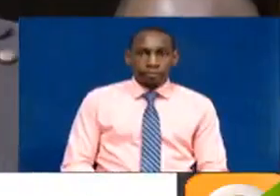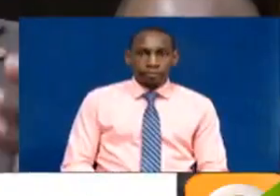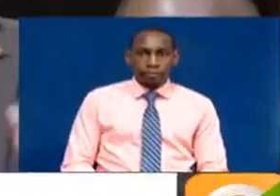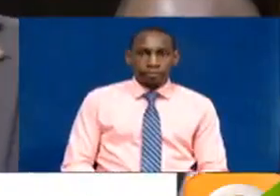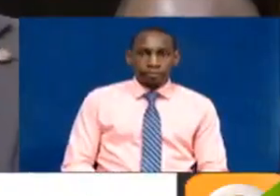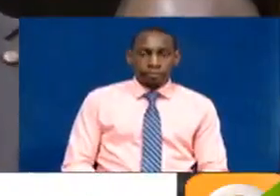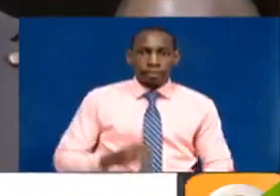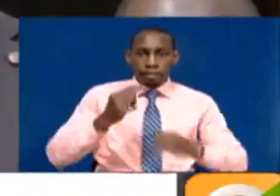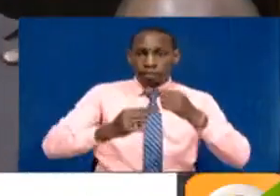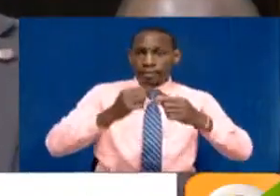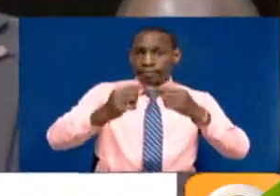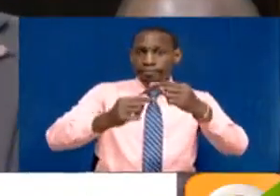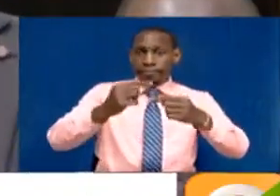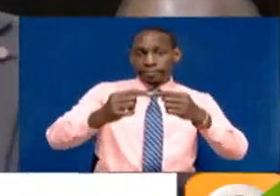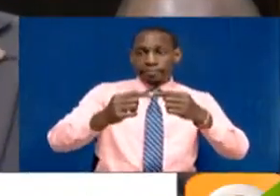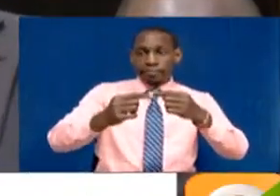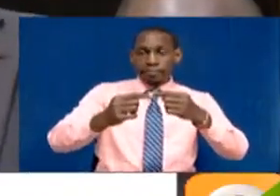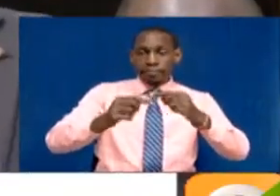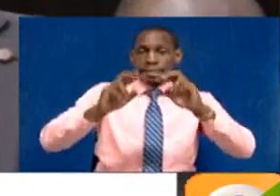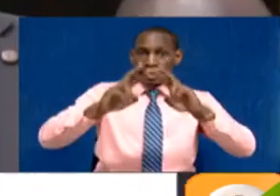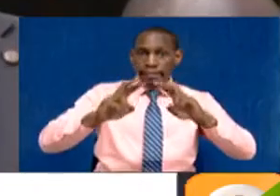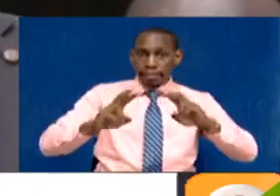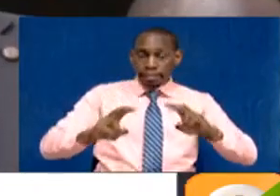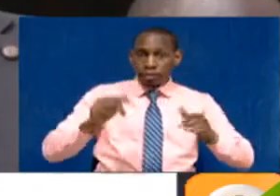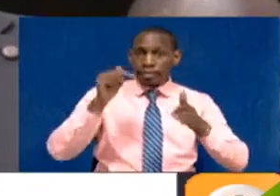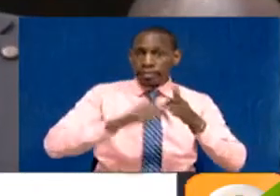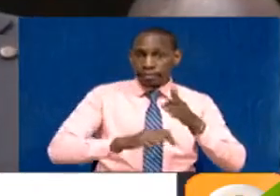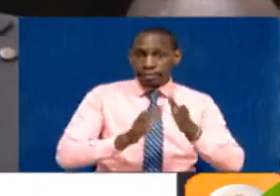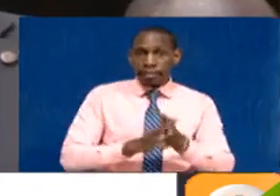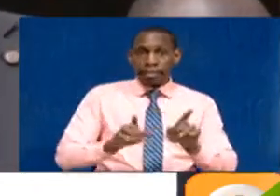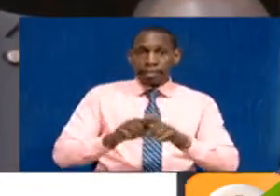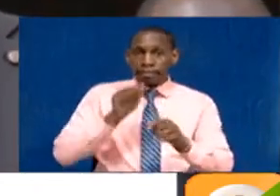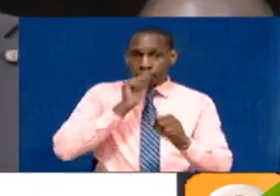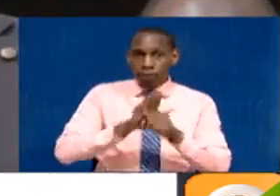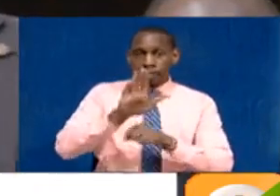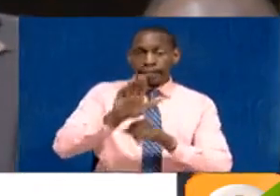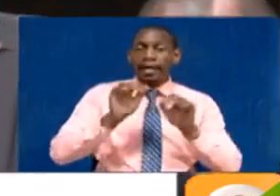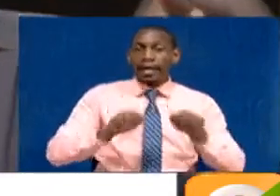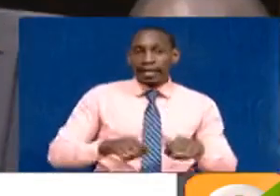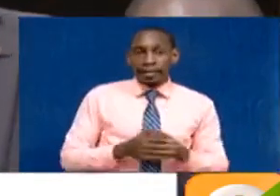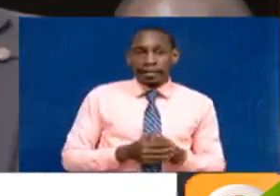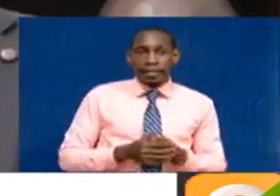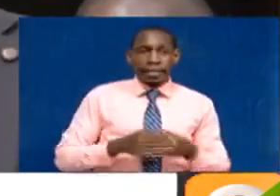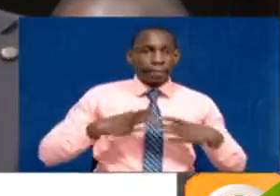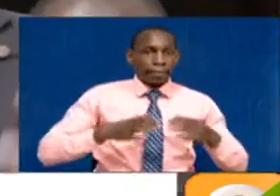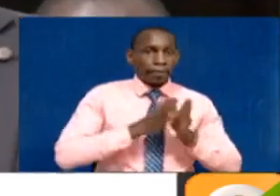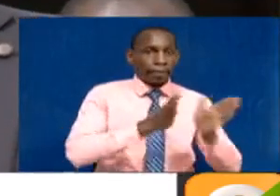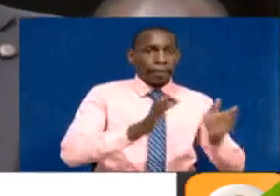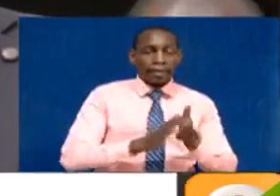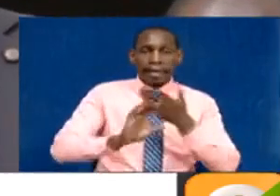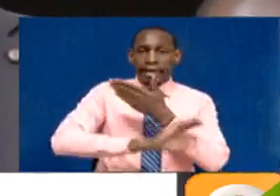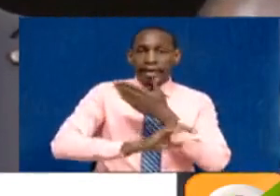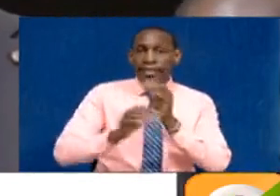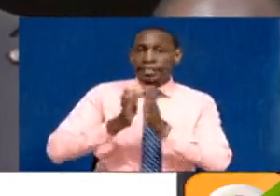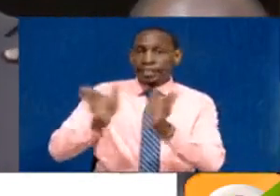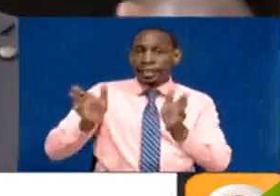We are in the advanced stage of our investigation, and I can assure you and the public and the country